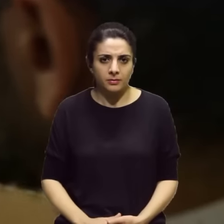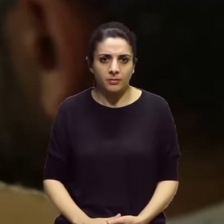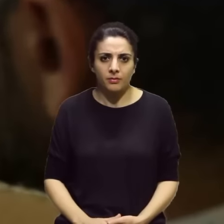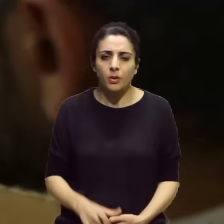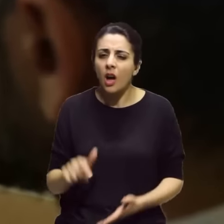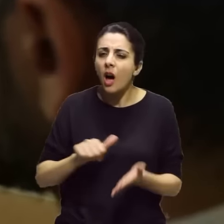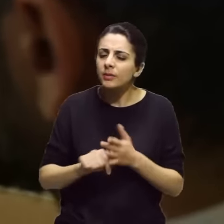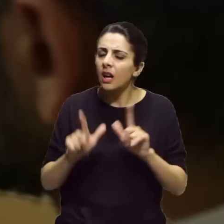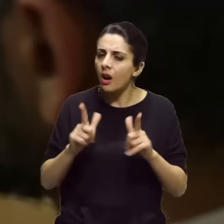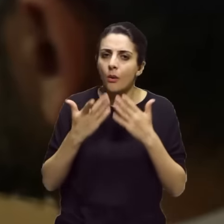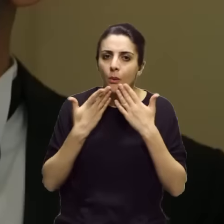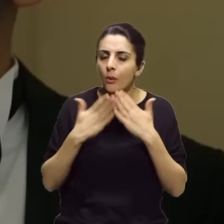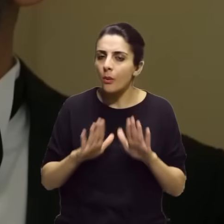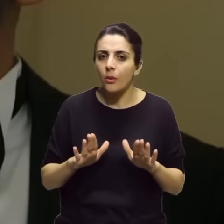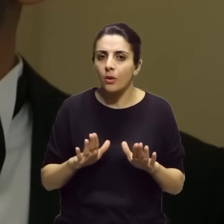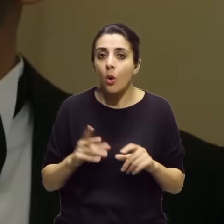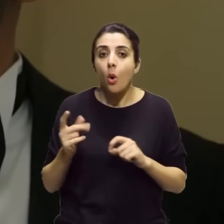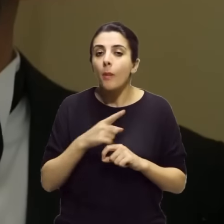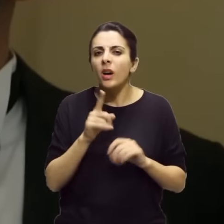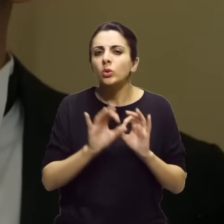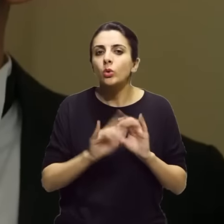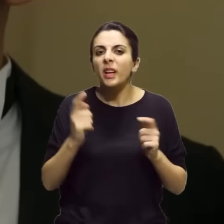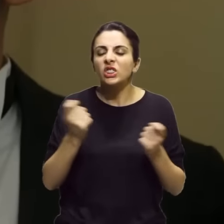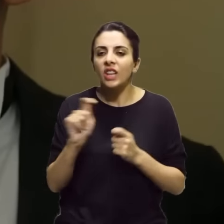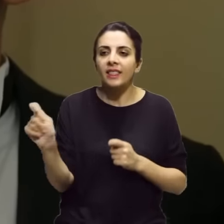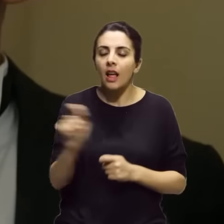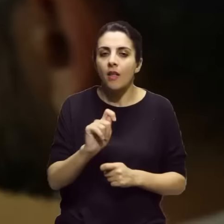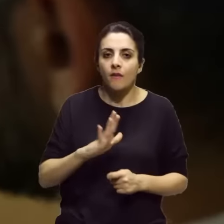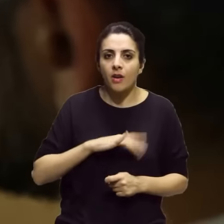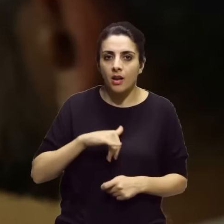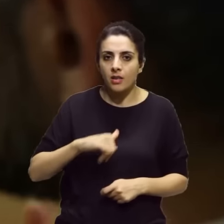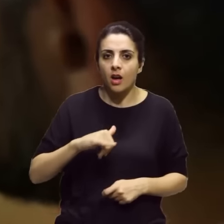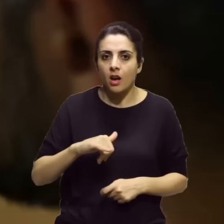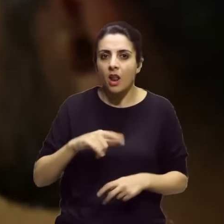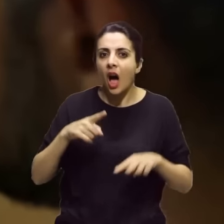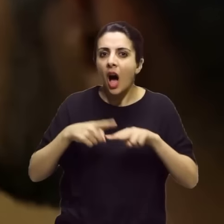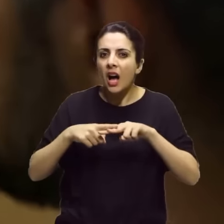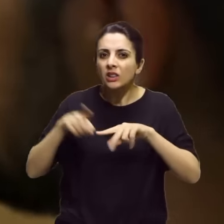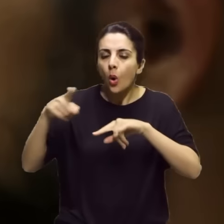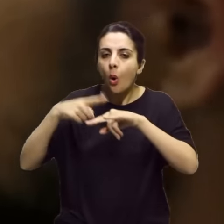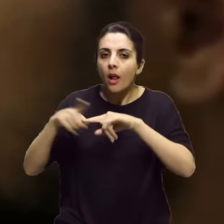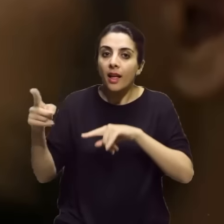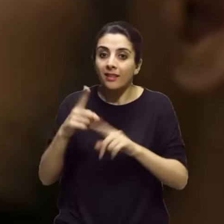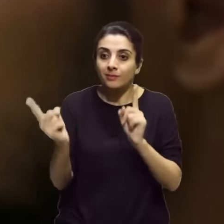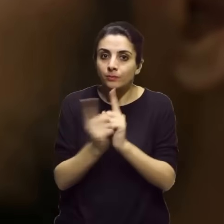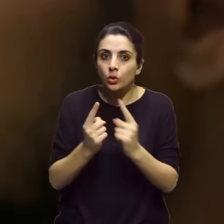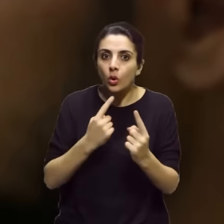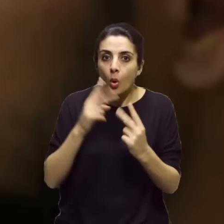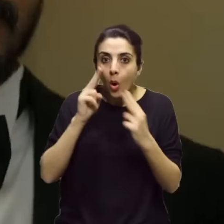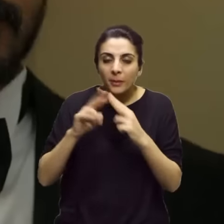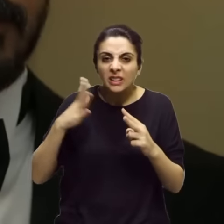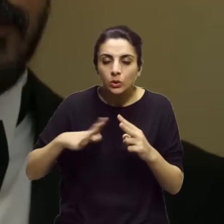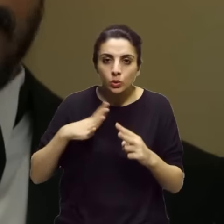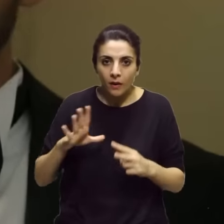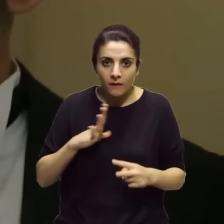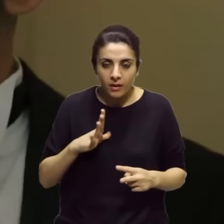Bunların hiçbirine gerek yok. Ömer harika bir iş teklifi almak üzere. Akasyalar Holding kendisiyle görüşmek için sabırsızlanıyor.